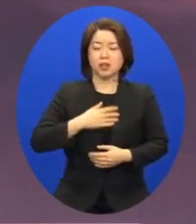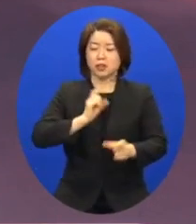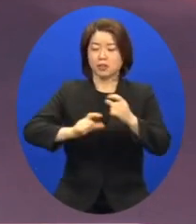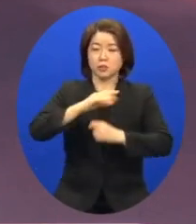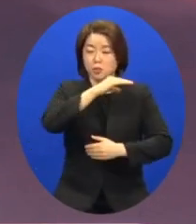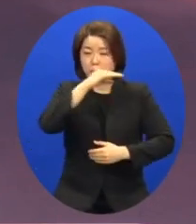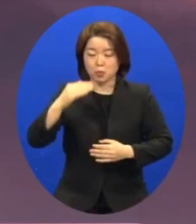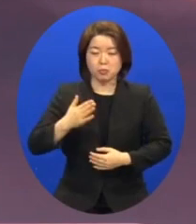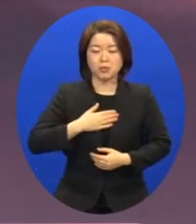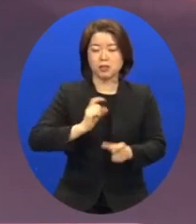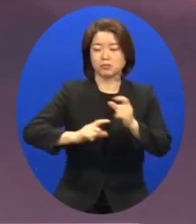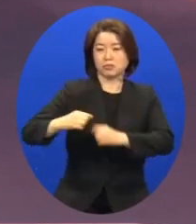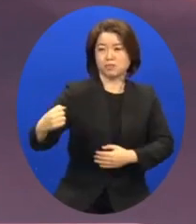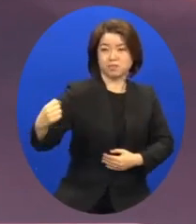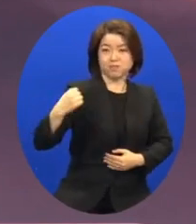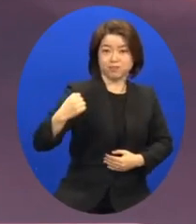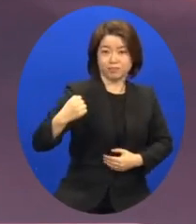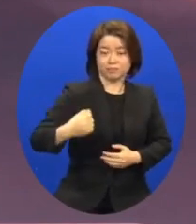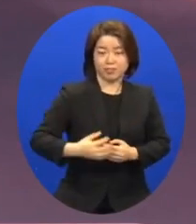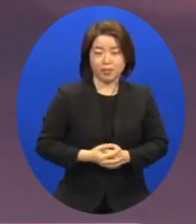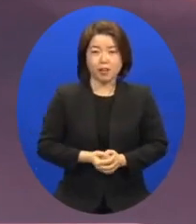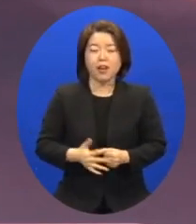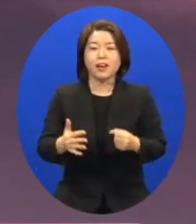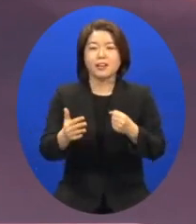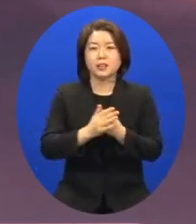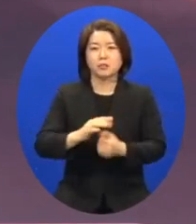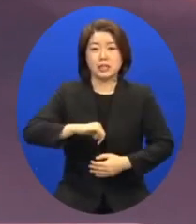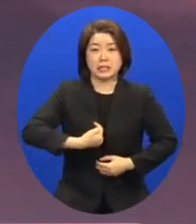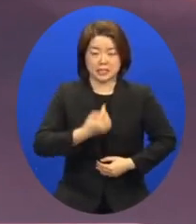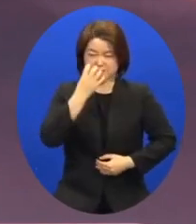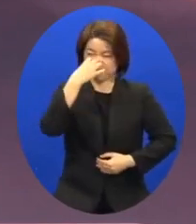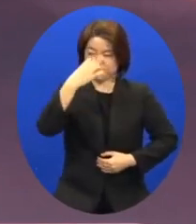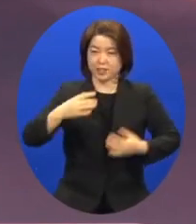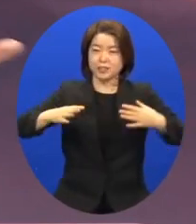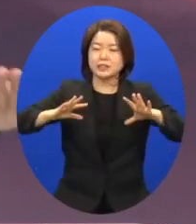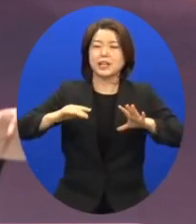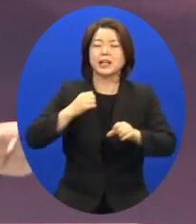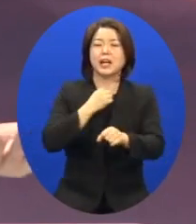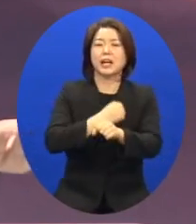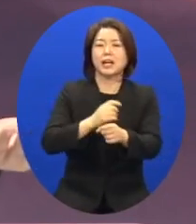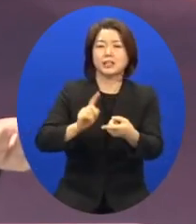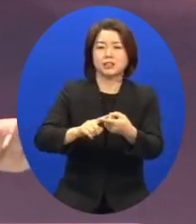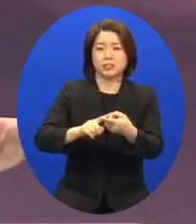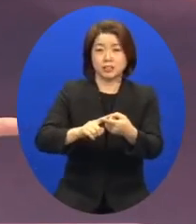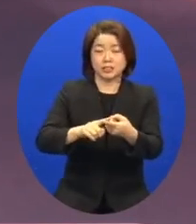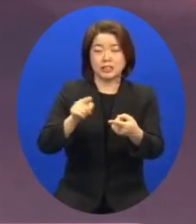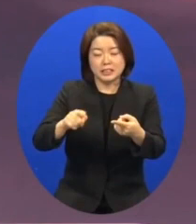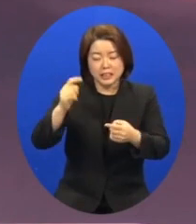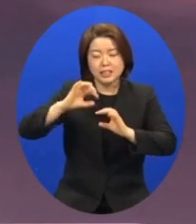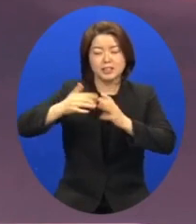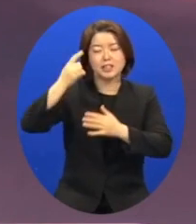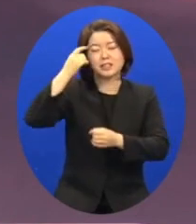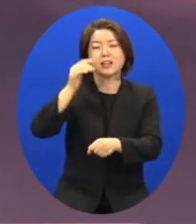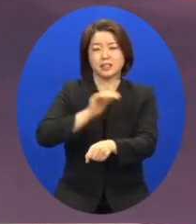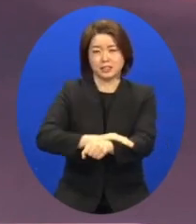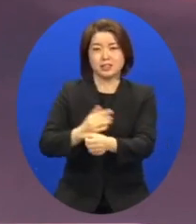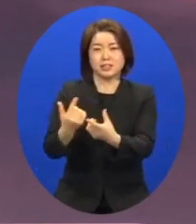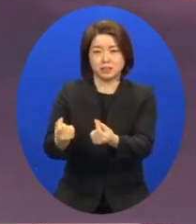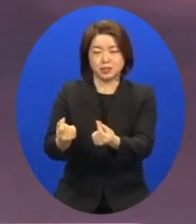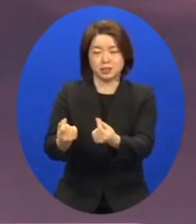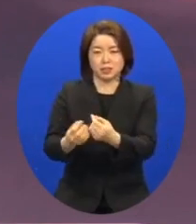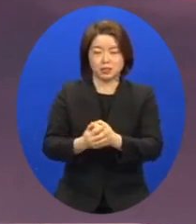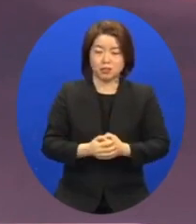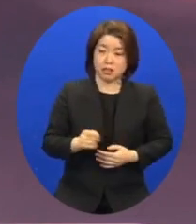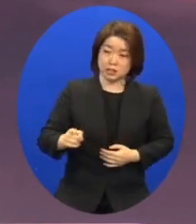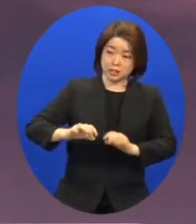강하고 그래서 자기를 자랑하는 것이 세상 g 입니다 이 세상